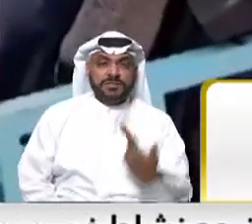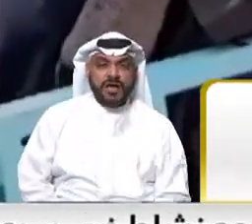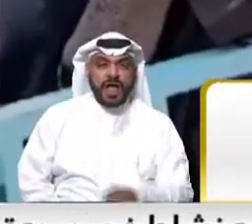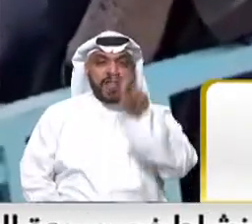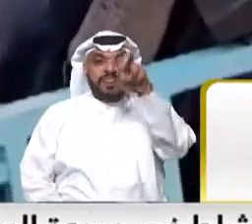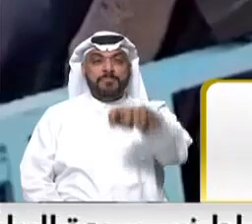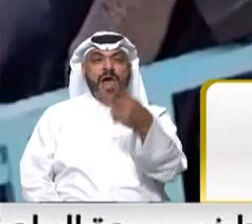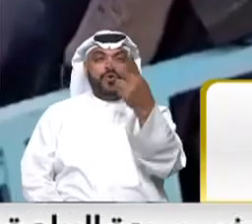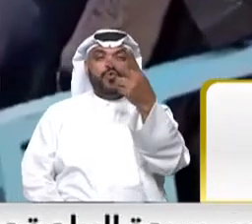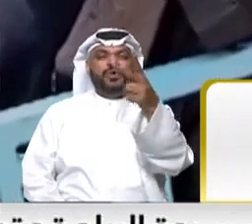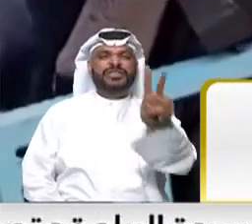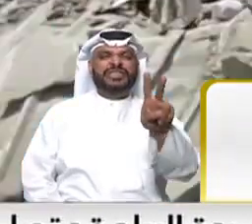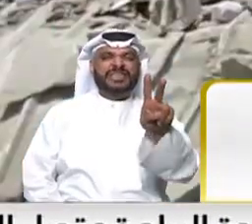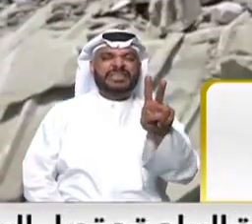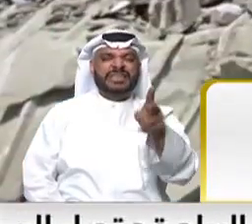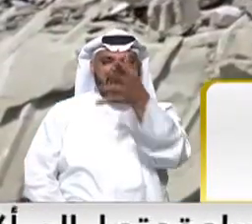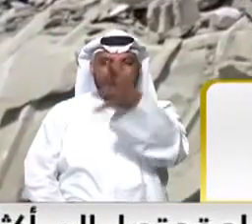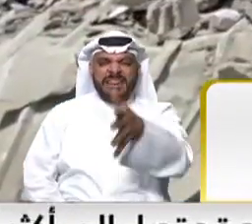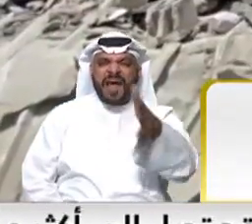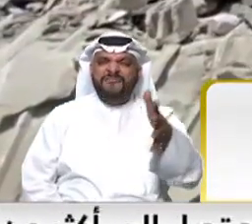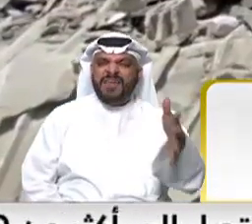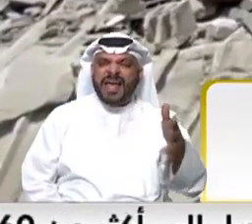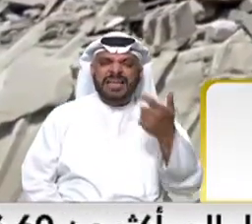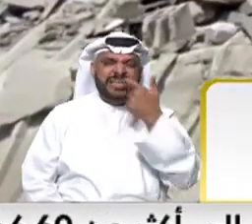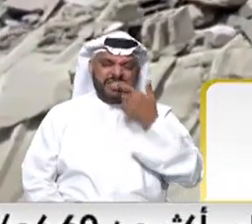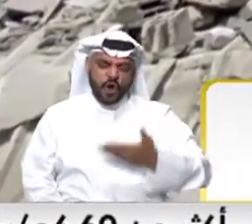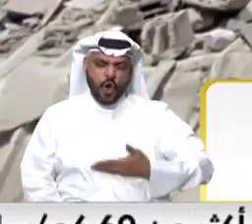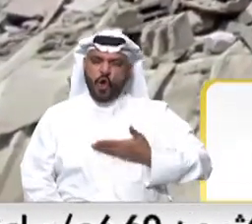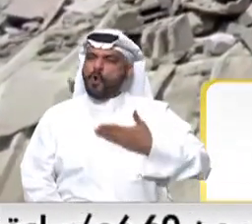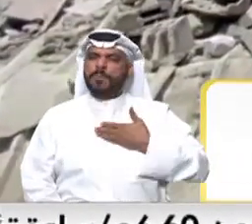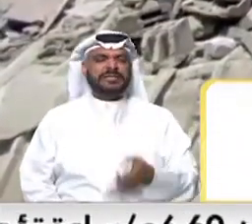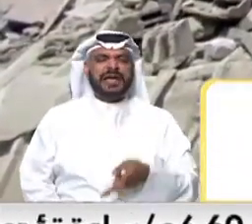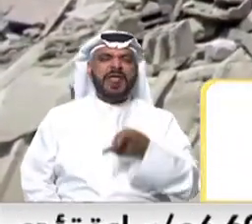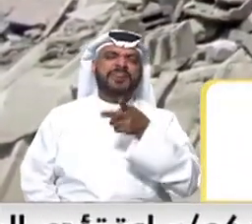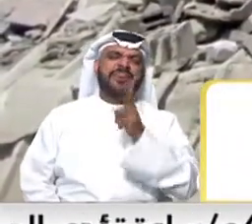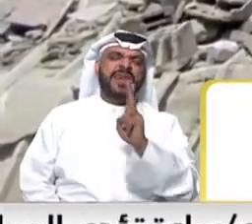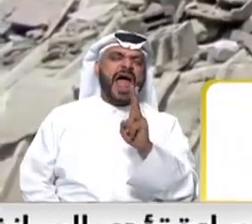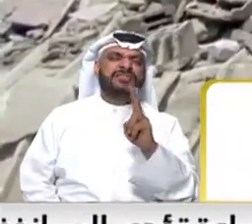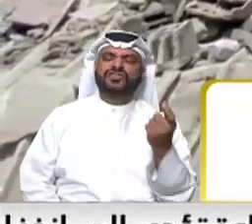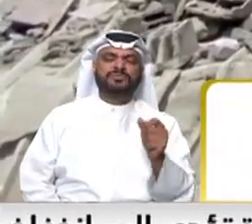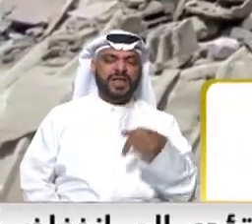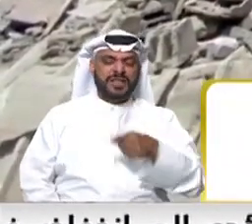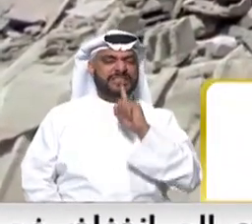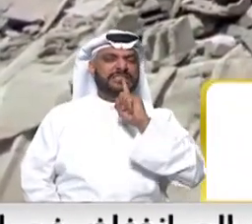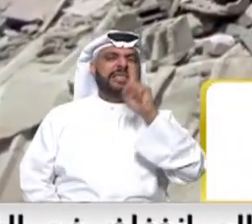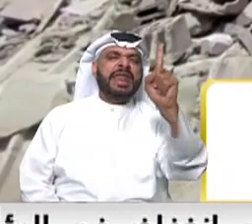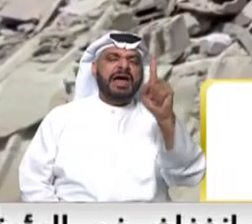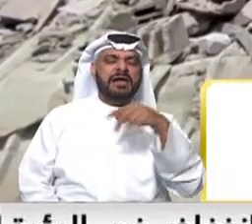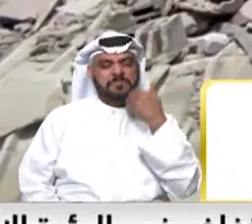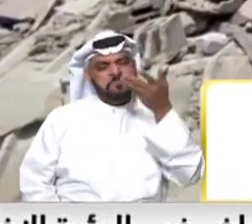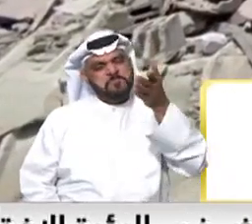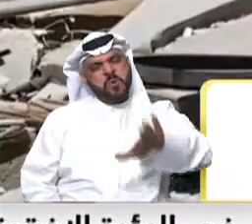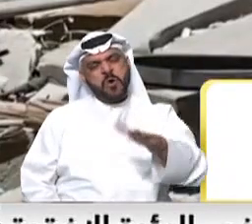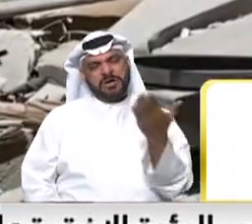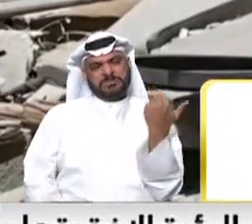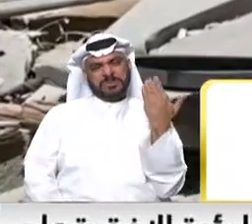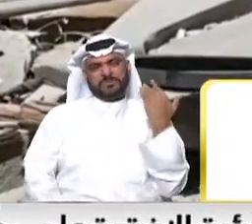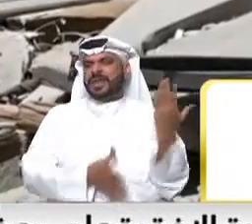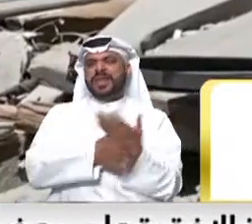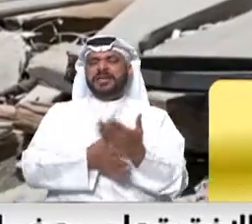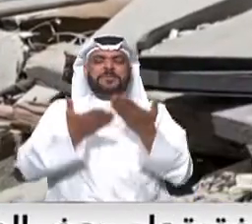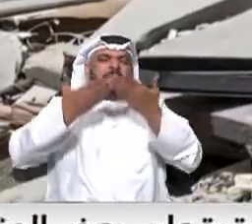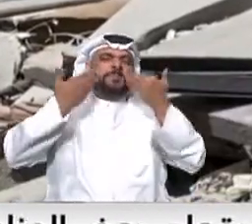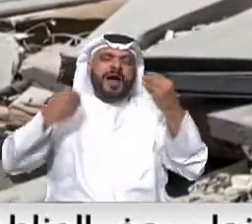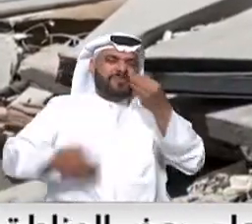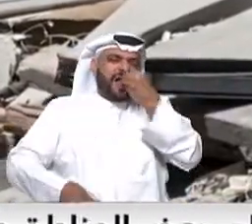طفلا على الاقل معظمهم لم تتجاوز اعمارهم 12 شهرا توفوا منذ فبراير نتيجه سوء